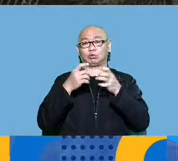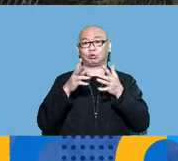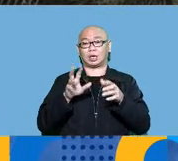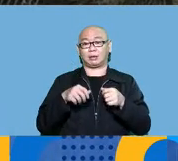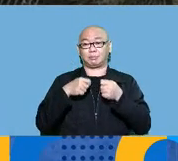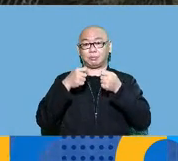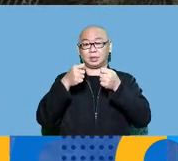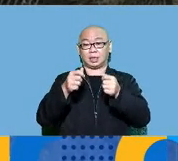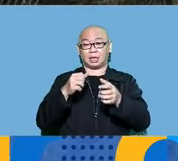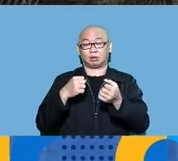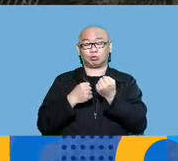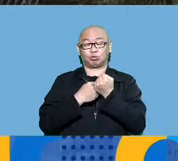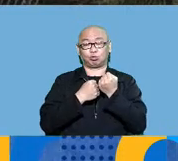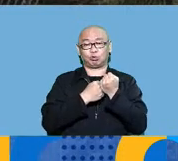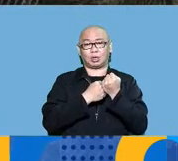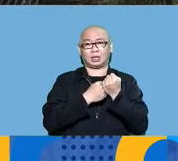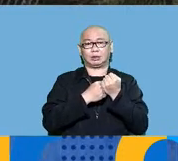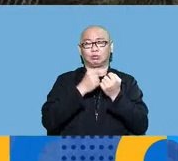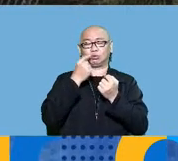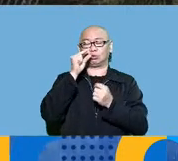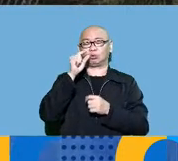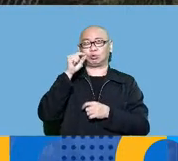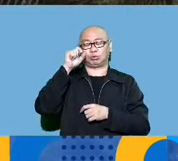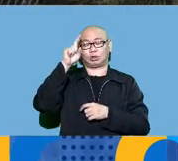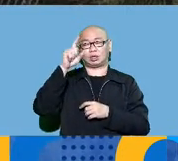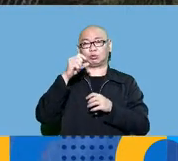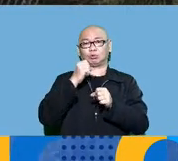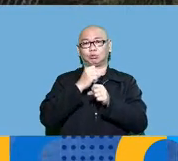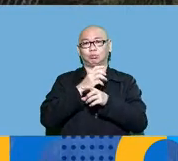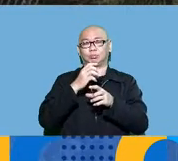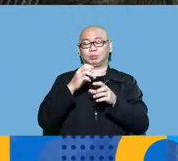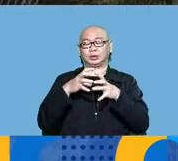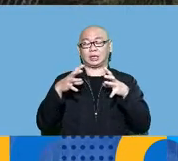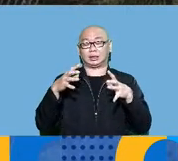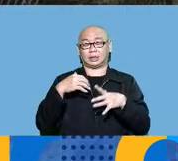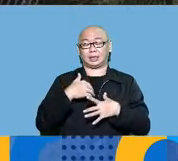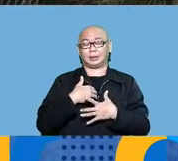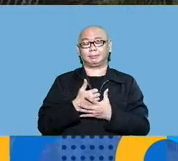memberi dukungan atas usulan guru besar saya.